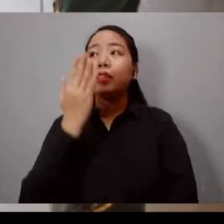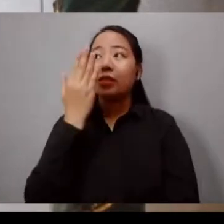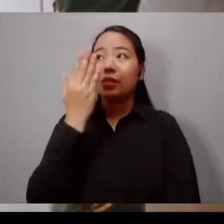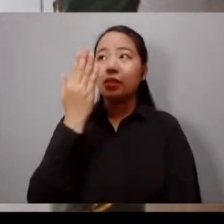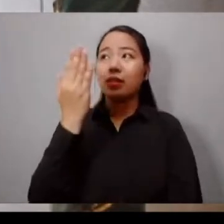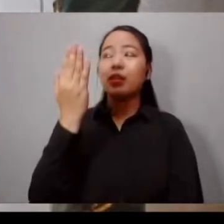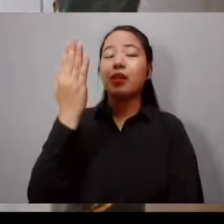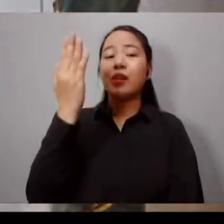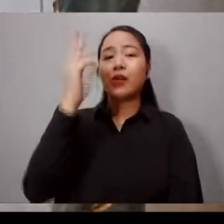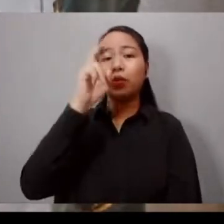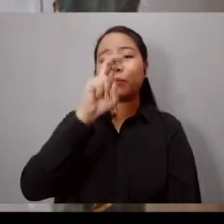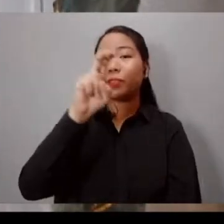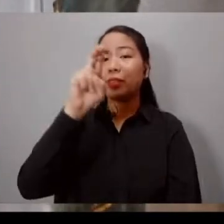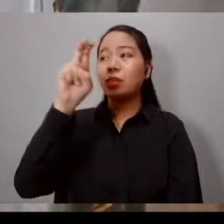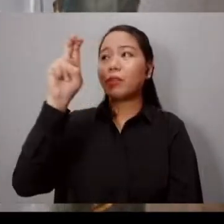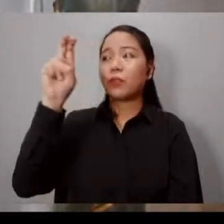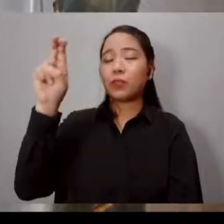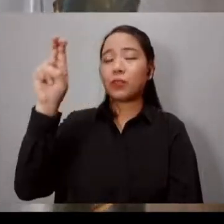Ikaw na